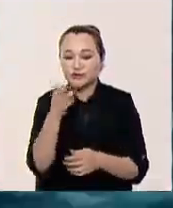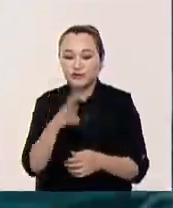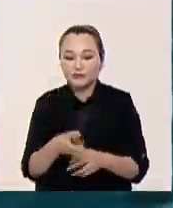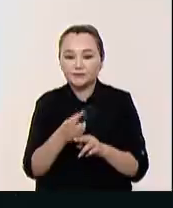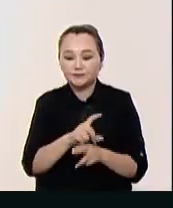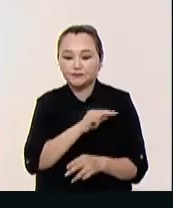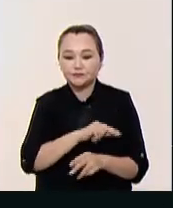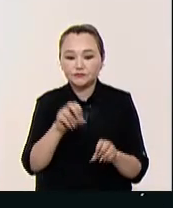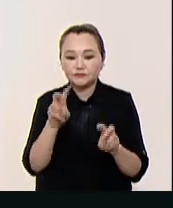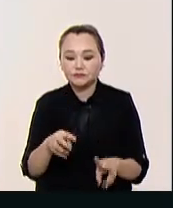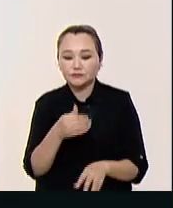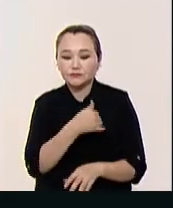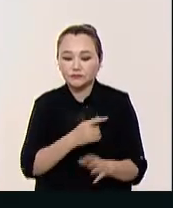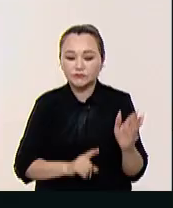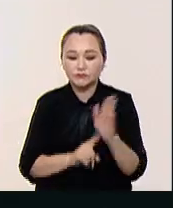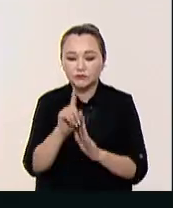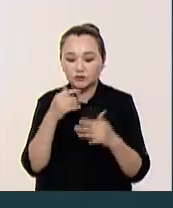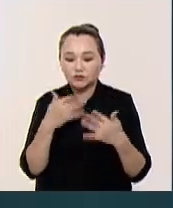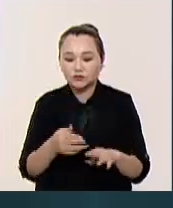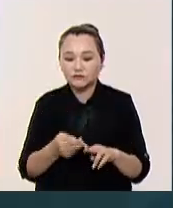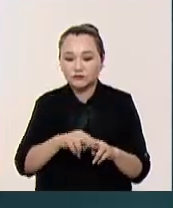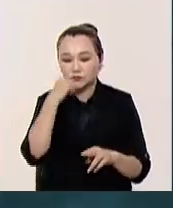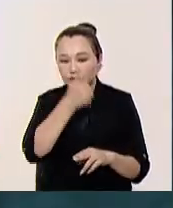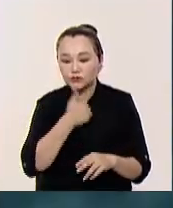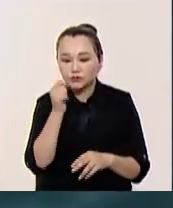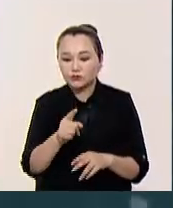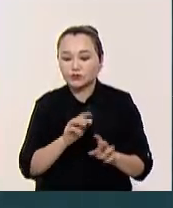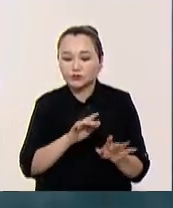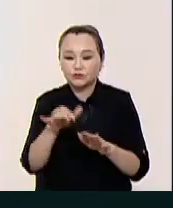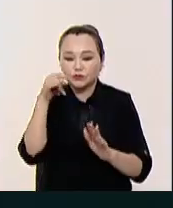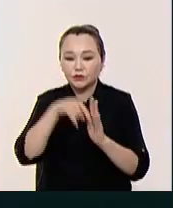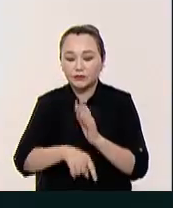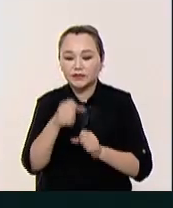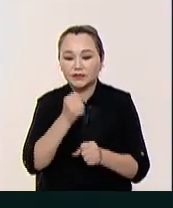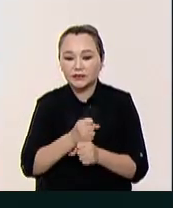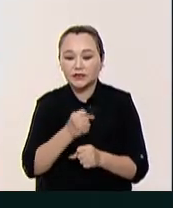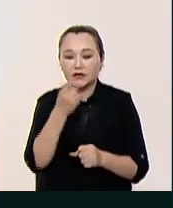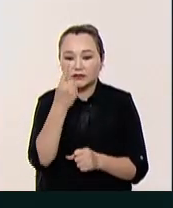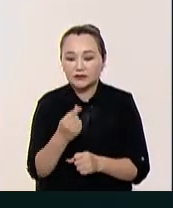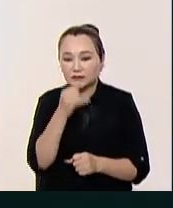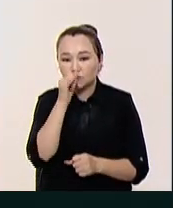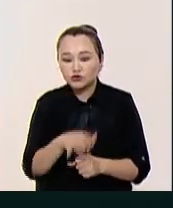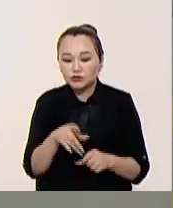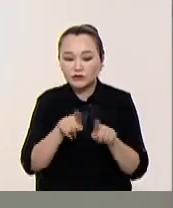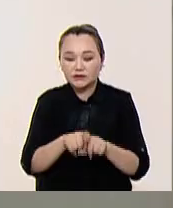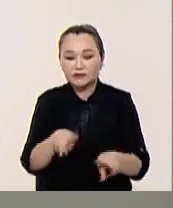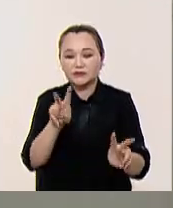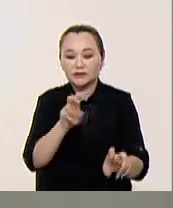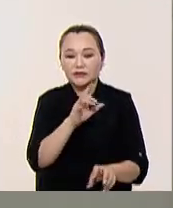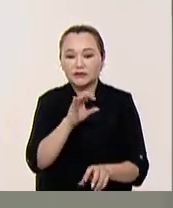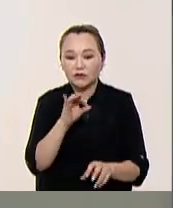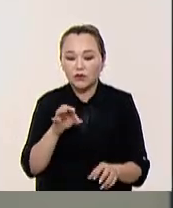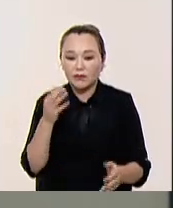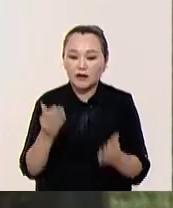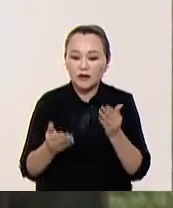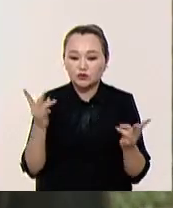работу специалисты намерены начать уже в этом году. Однако процесс углубления – дело не одного дня. Так называемый гидробаланс в